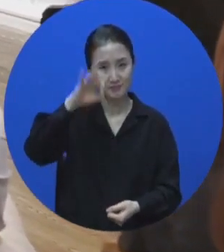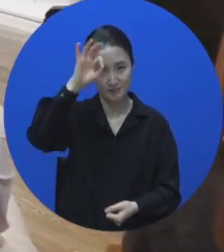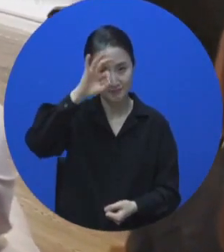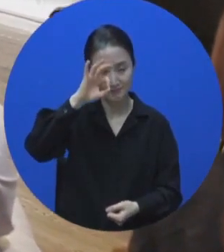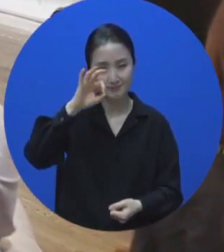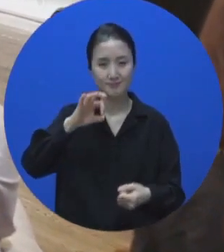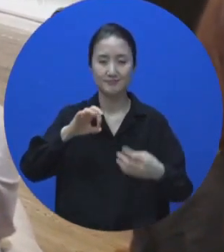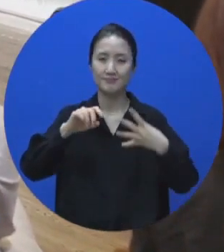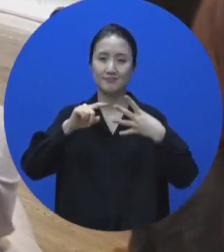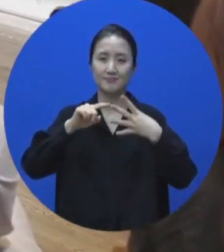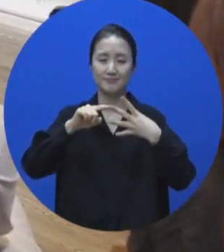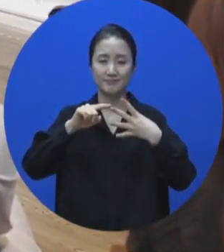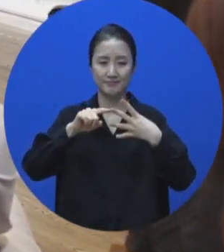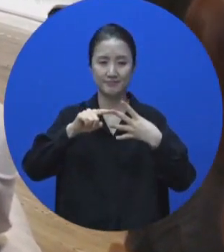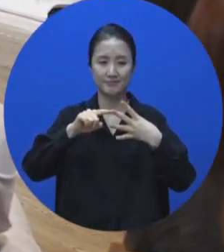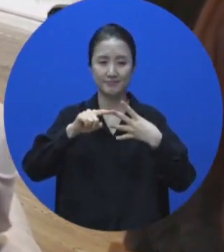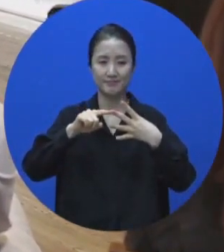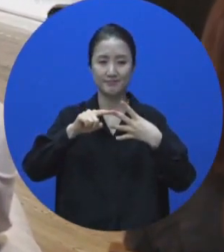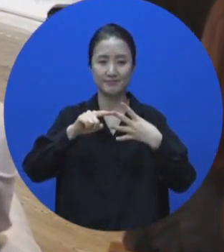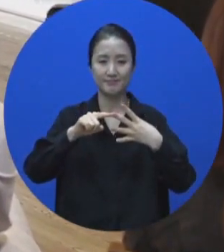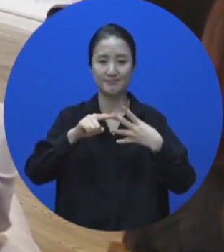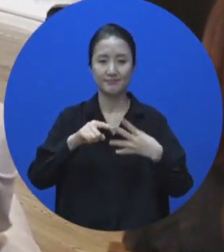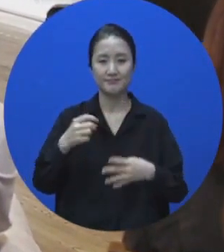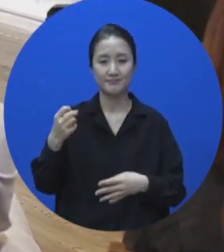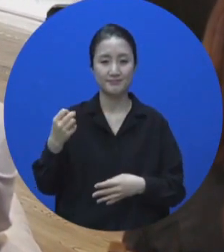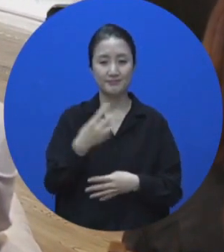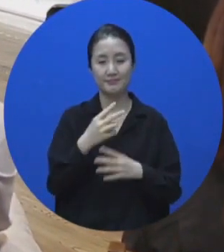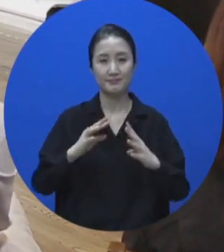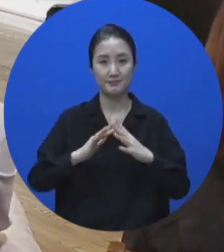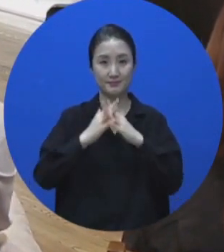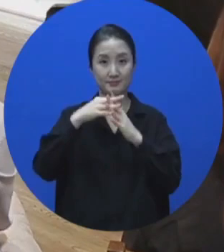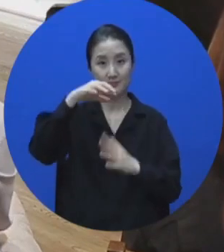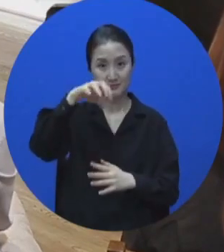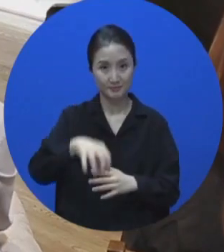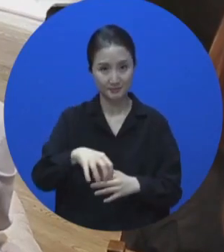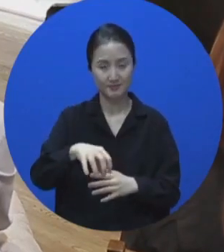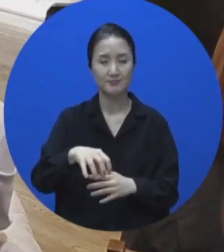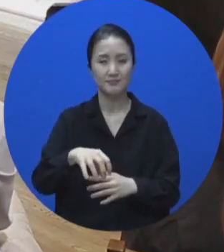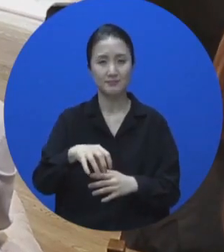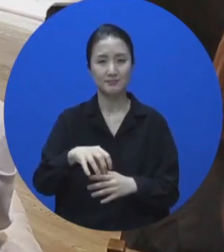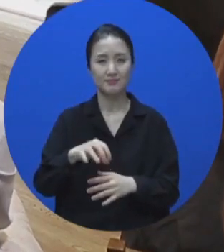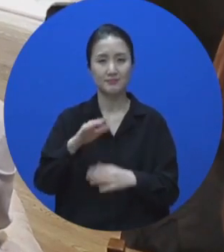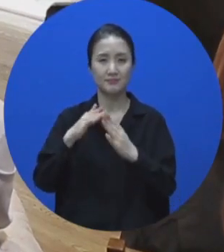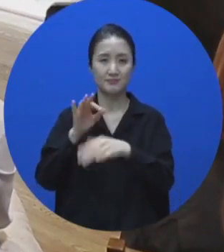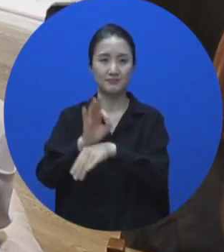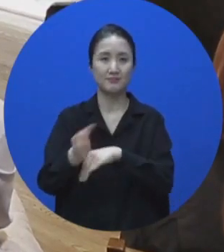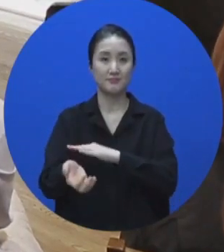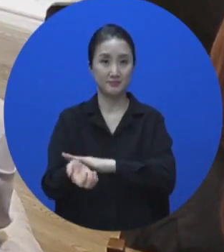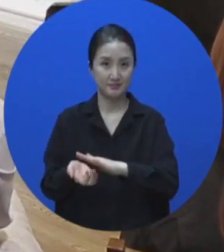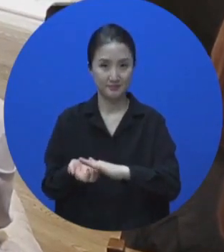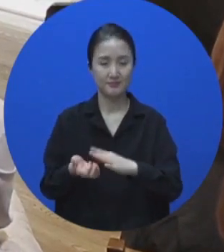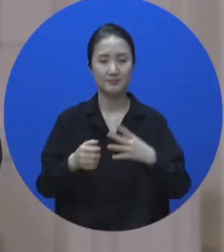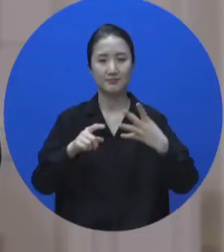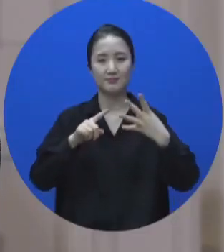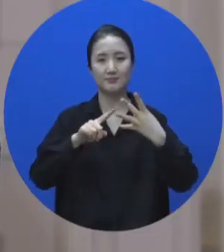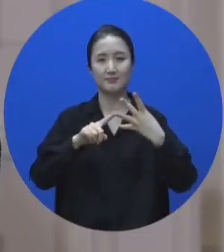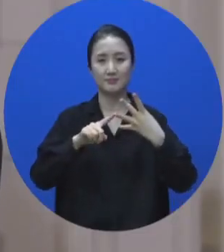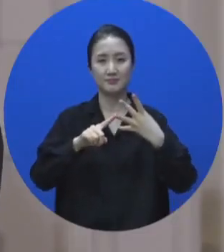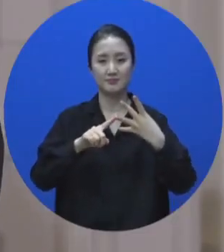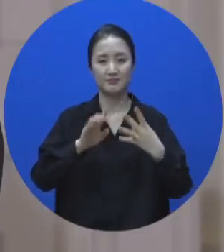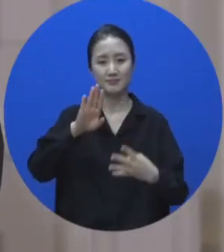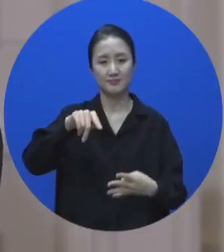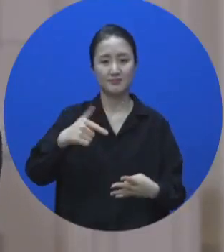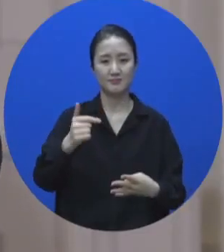자녀 세대의 도전하라 두번째는 요 네 재건축 재개발 아파트 세 번째는